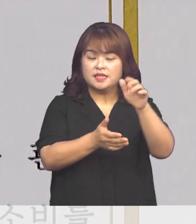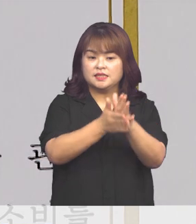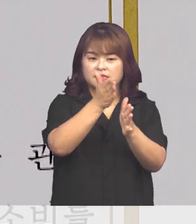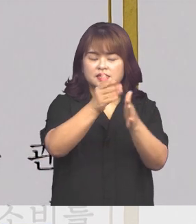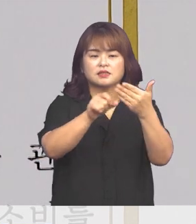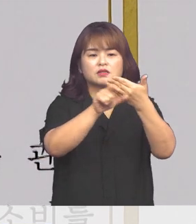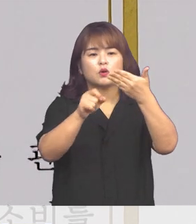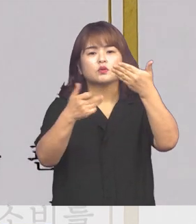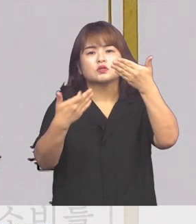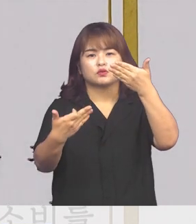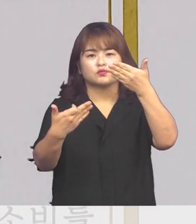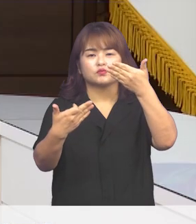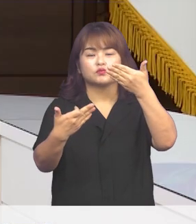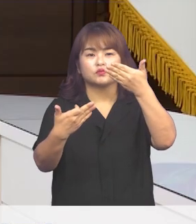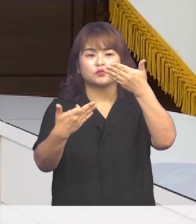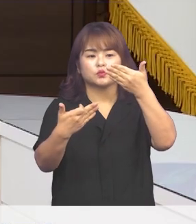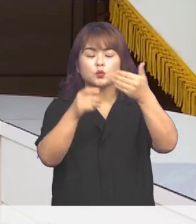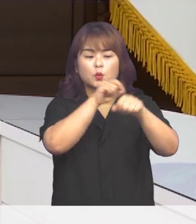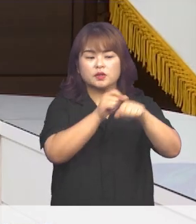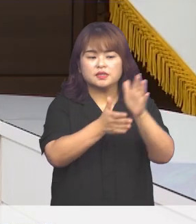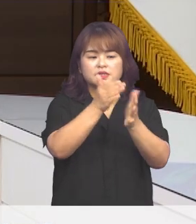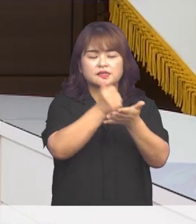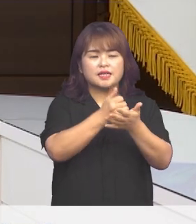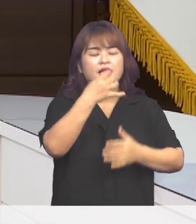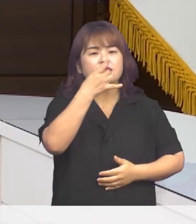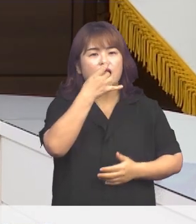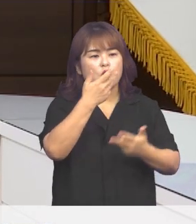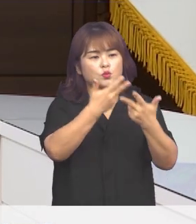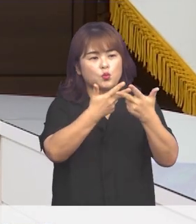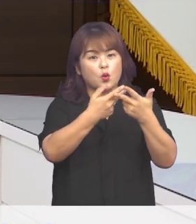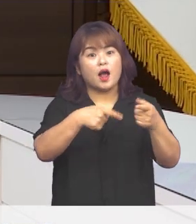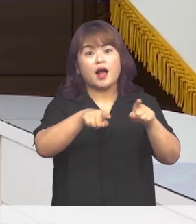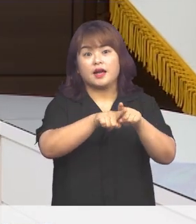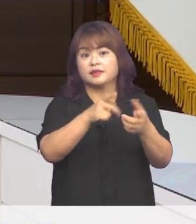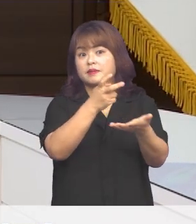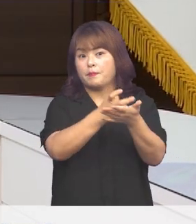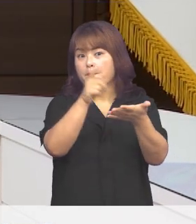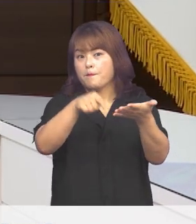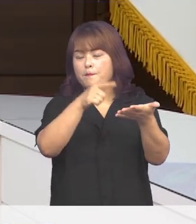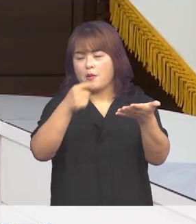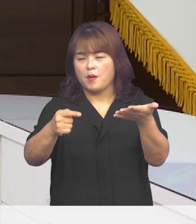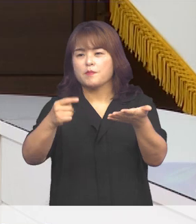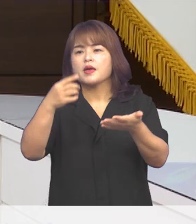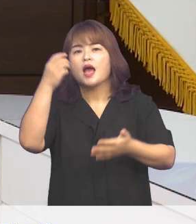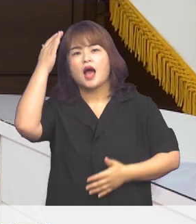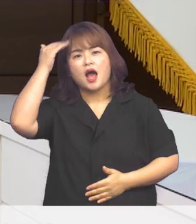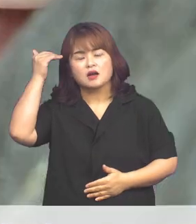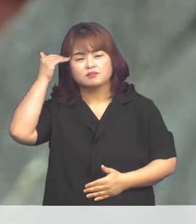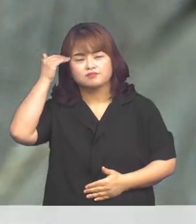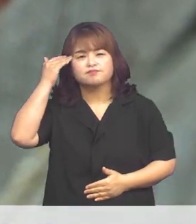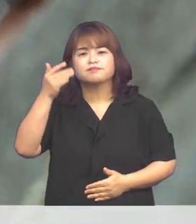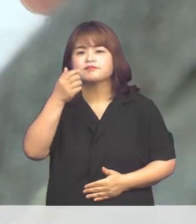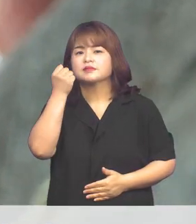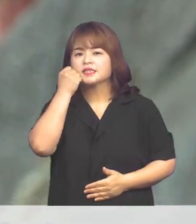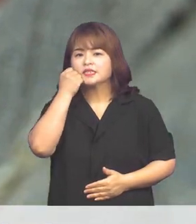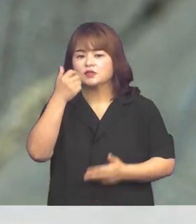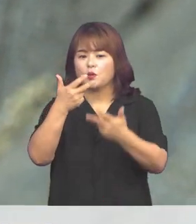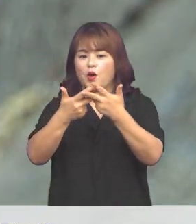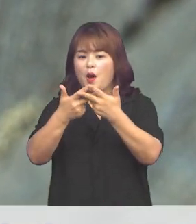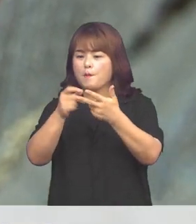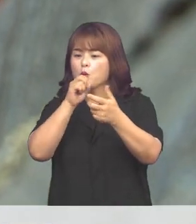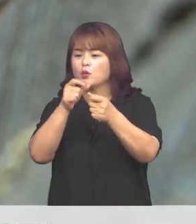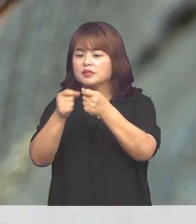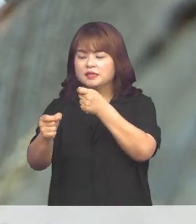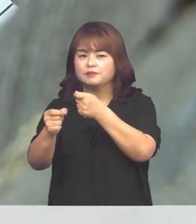용인특례시는 19일 시청 접견실에서 용인시 농협쌀조합 공동사업법인 대한재과협회 용인시 지부와